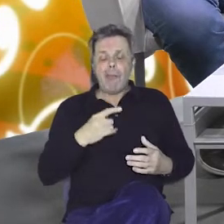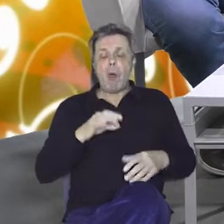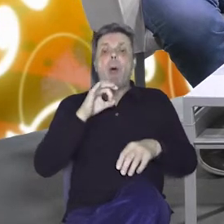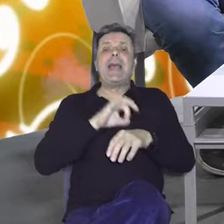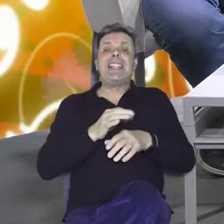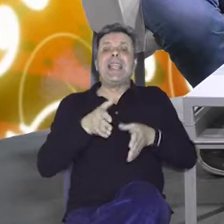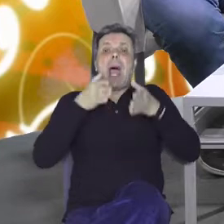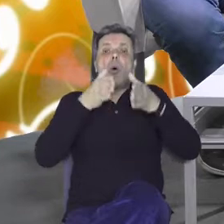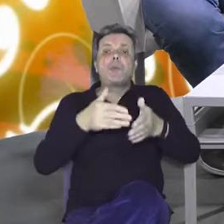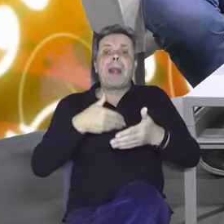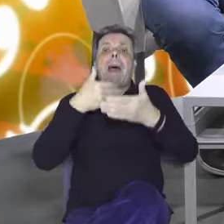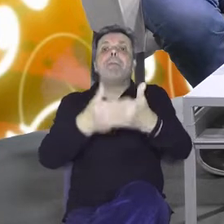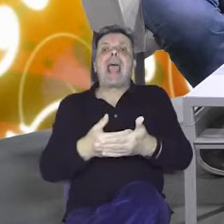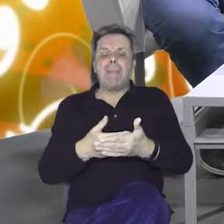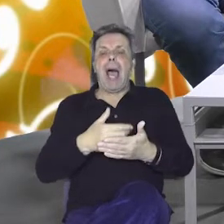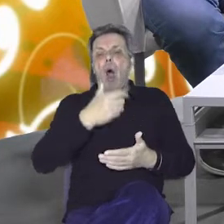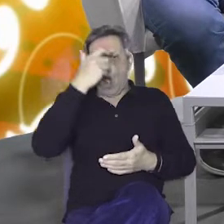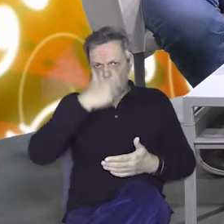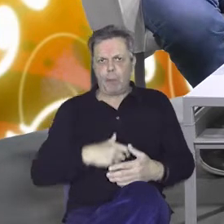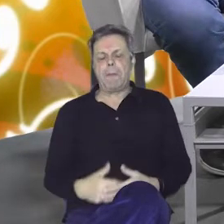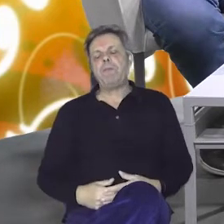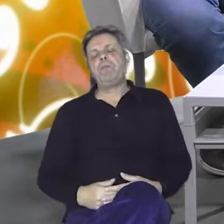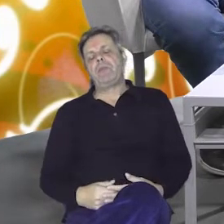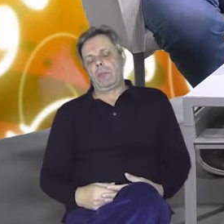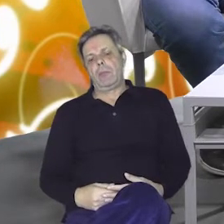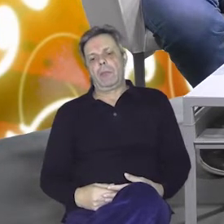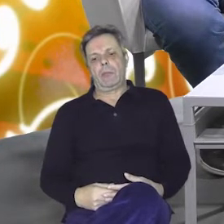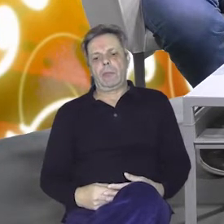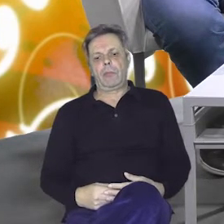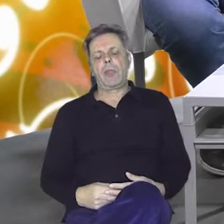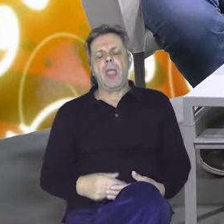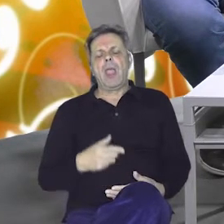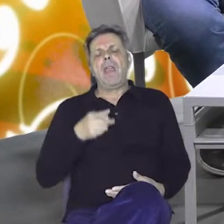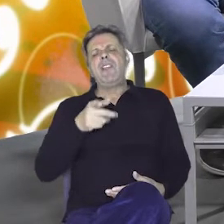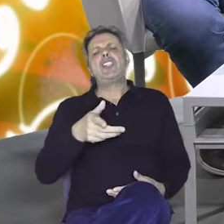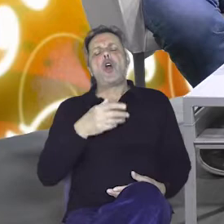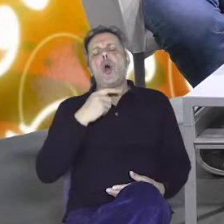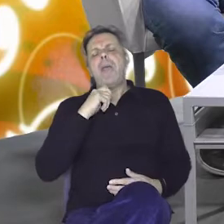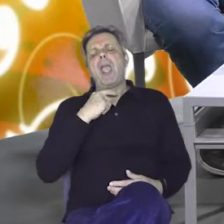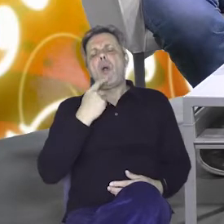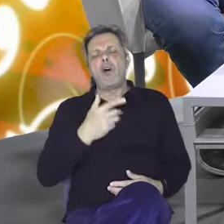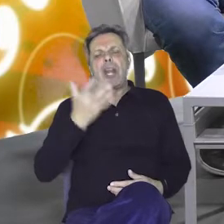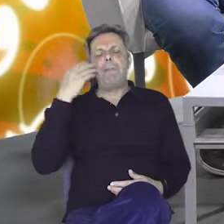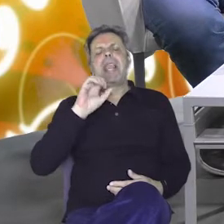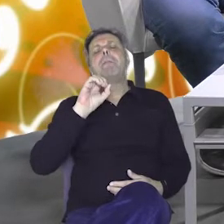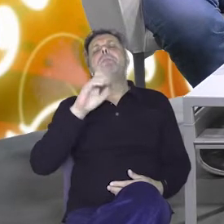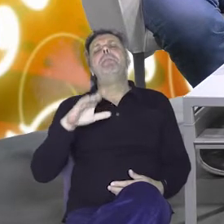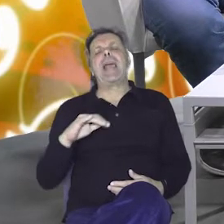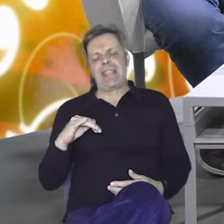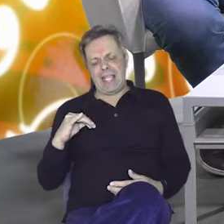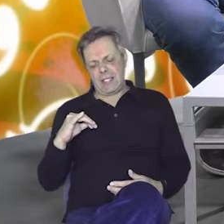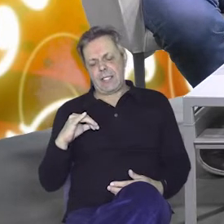a ne personalizirana medicina o kojoj ste govorili pred 15 godina u sveučilišnoj kad je bila još na Marulićevom